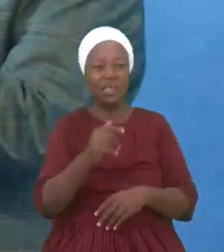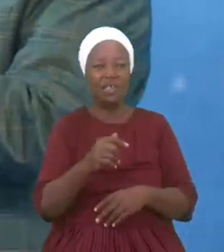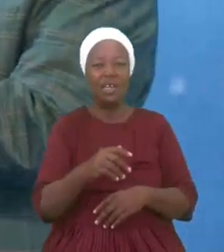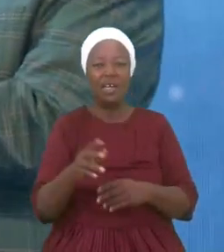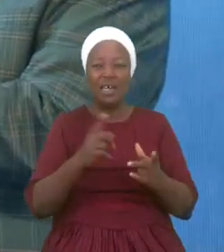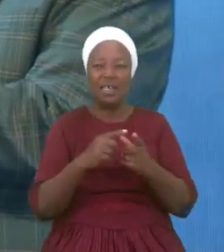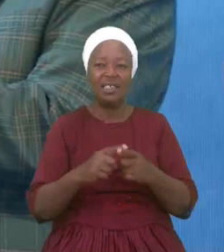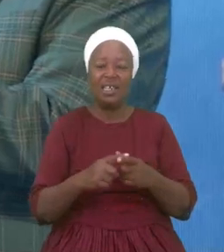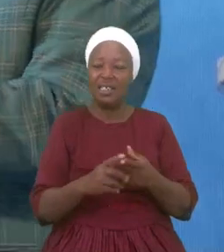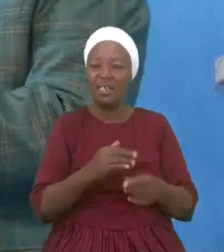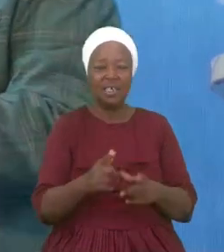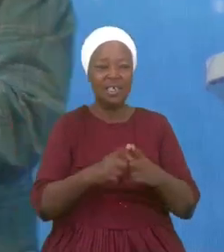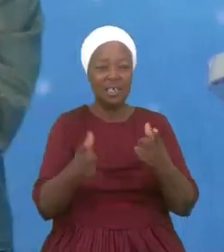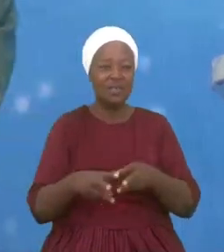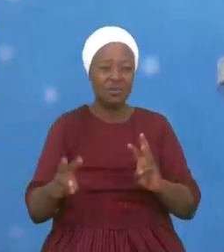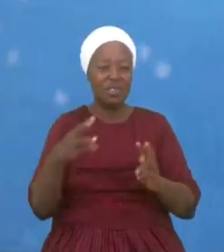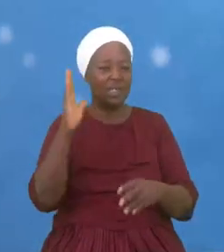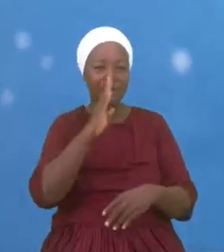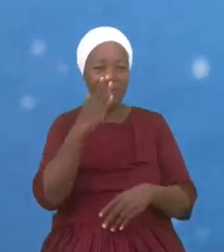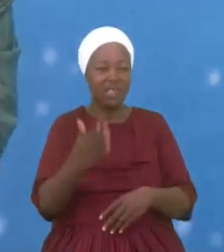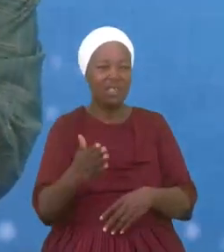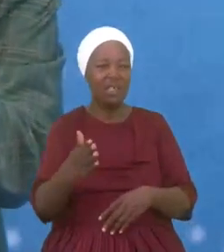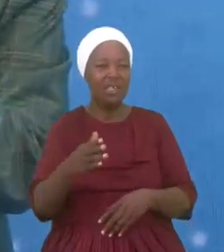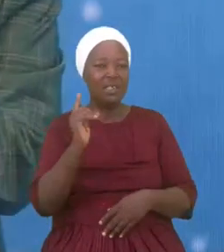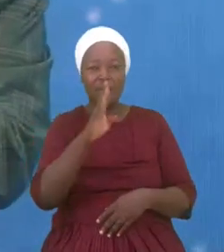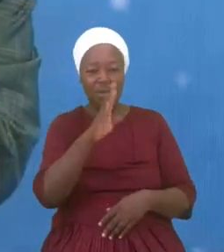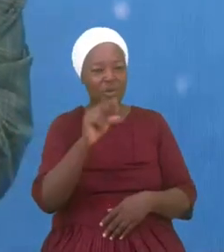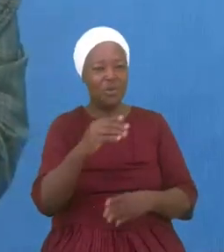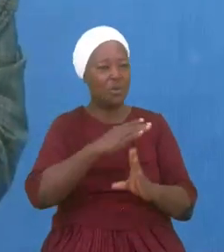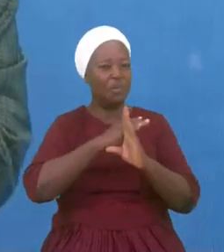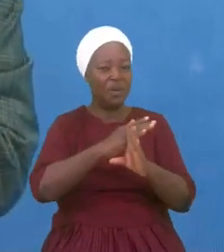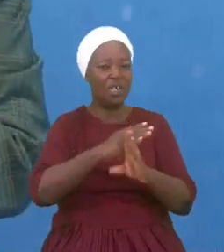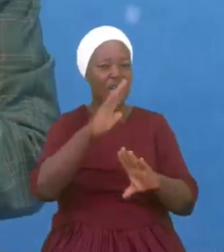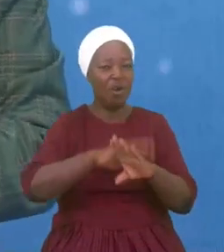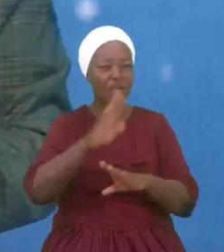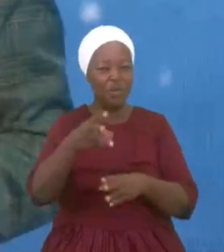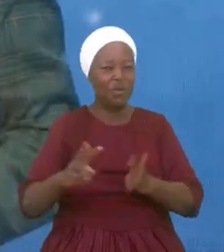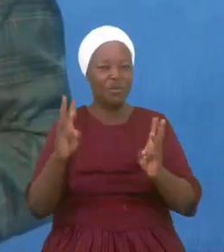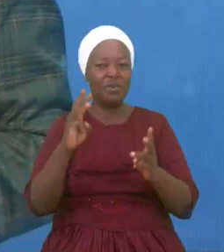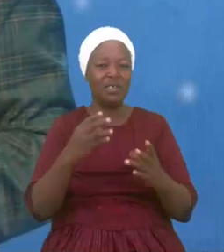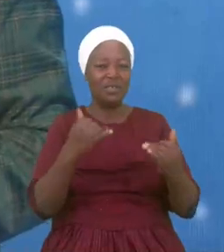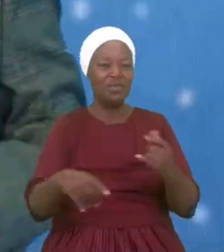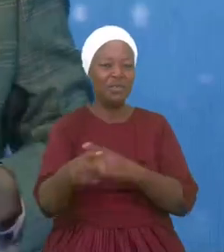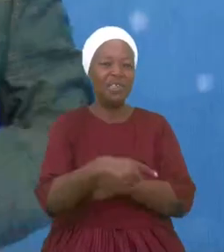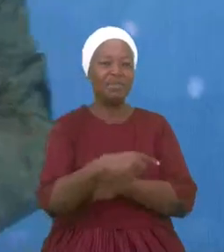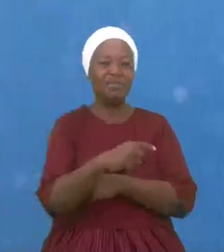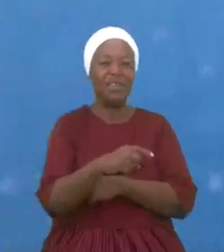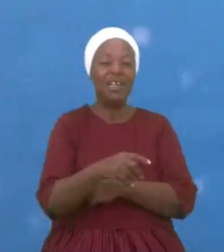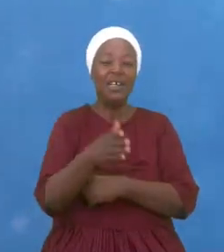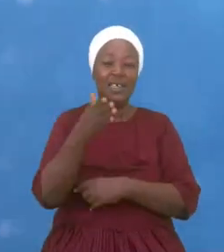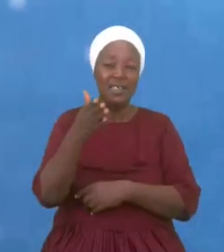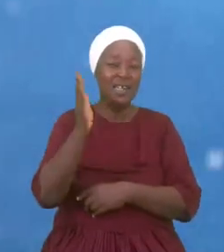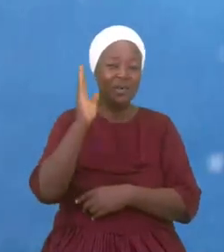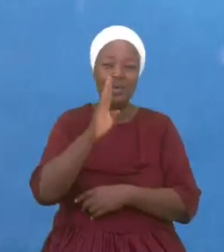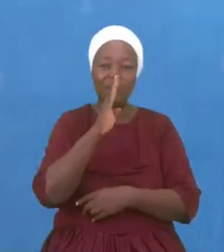effraie un chemin effrayé il aura là un chemin frayé une route un une voix un boulevard là-bas